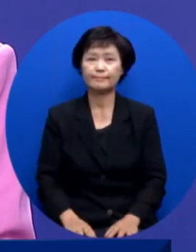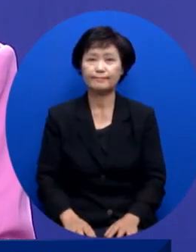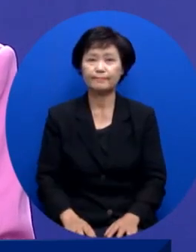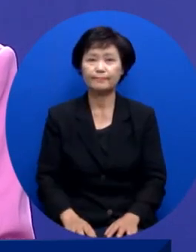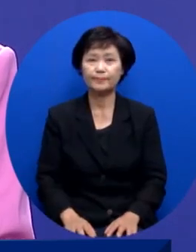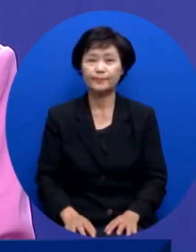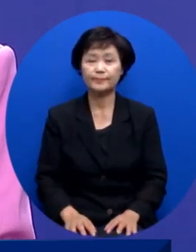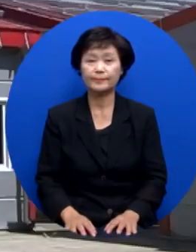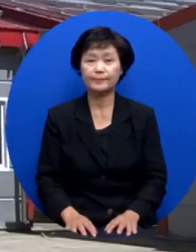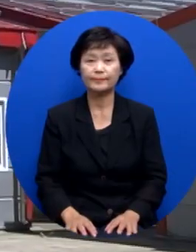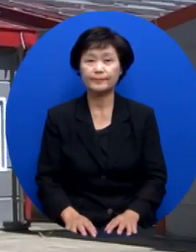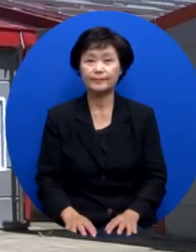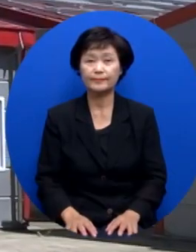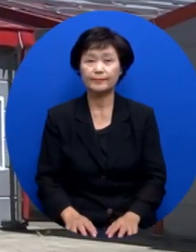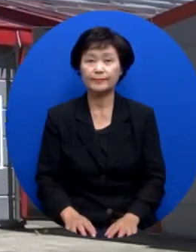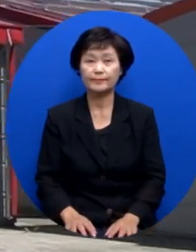기자입니다.